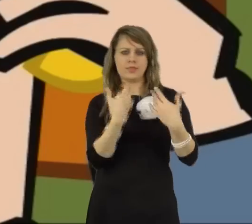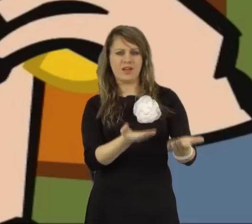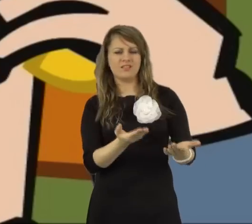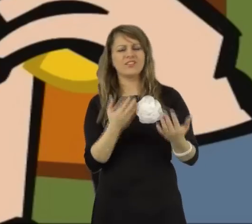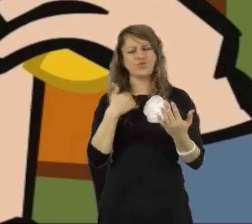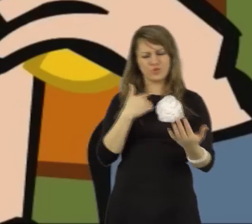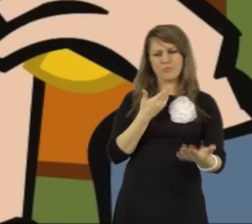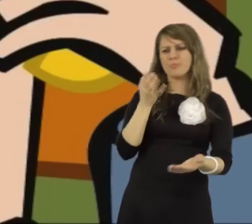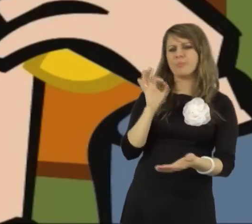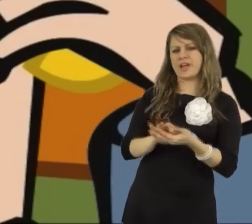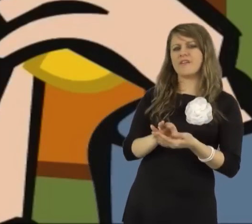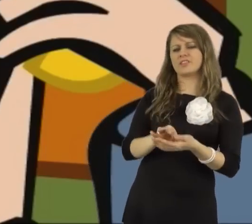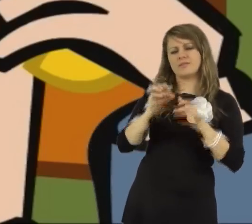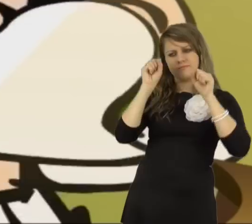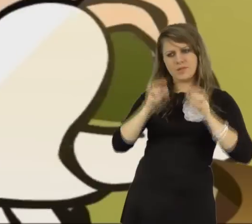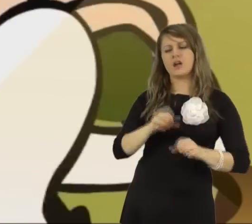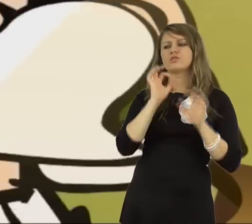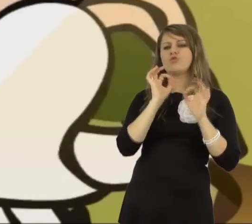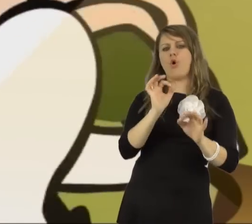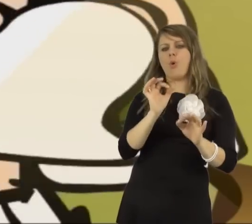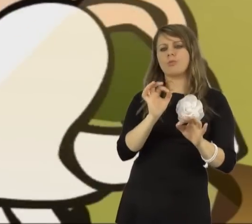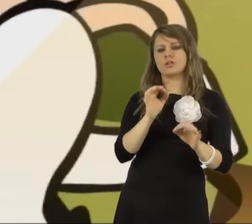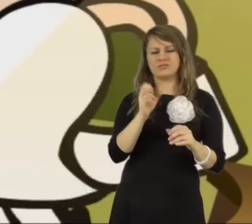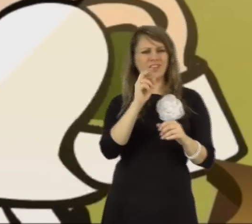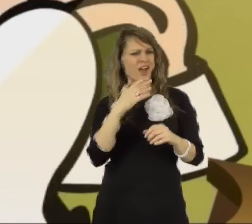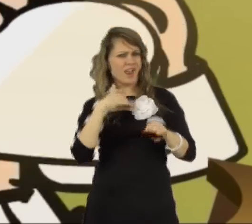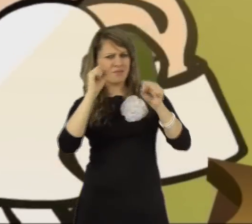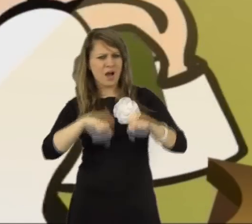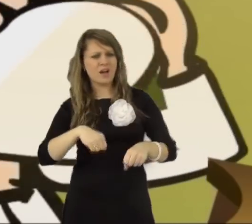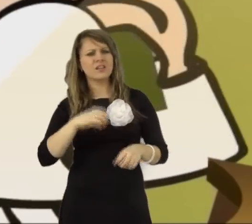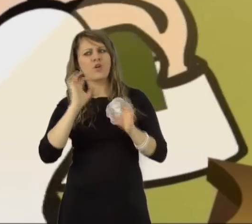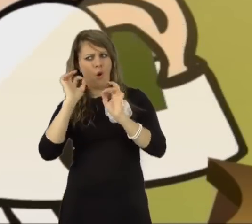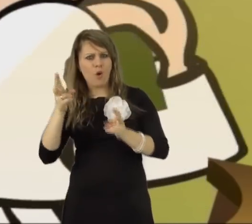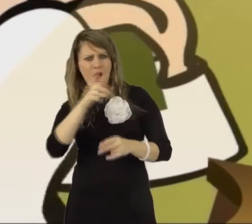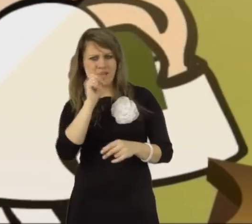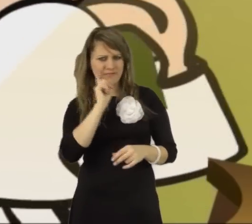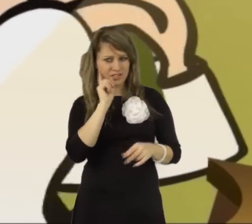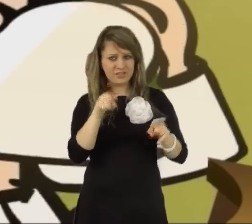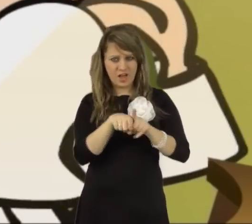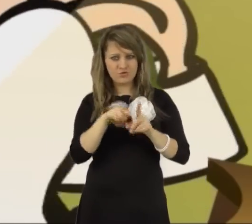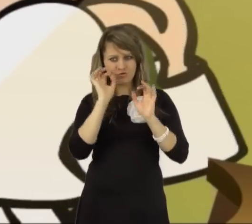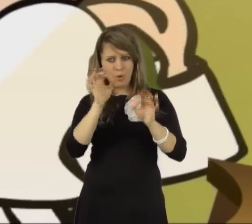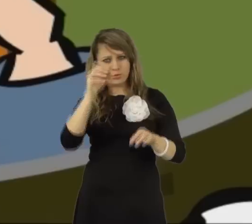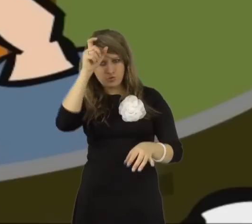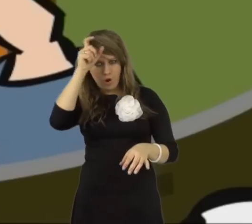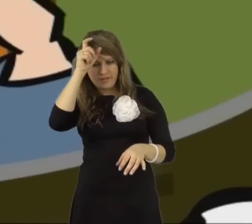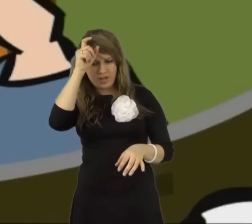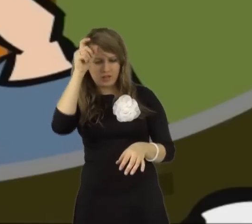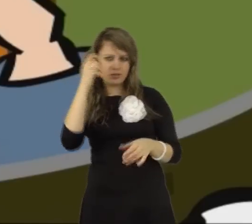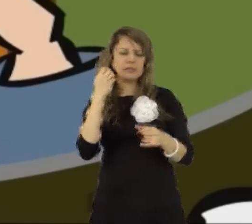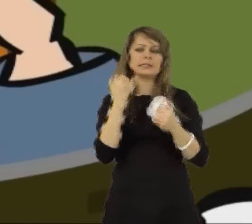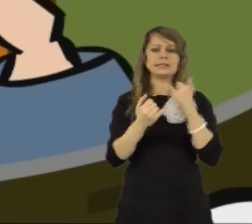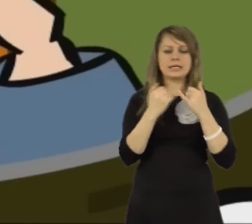Komercyjny. To pewny i godny zaufania bank. Bank może i tak, ale czy ten gość jest godny zaufania? Oto jest pytanie.